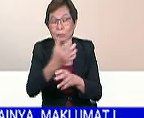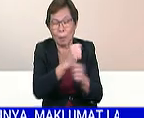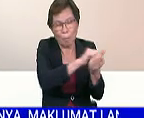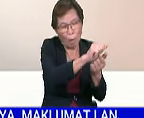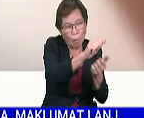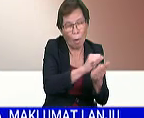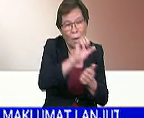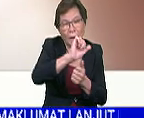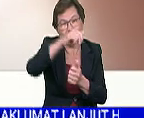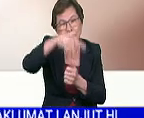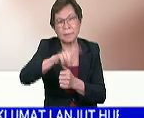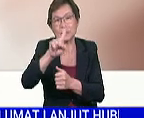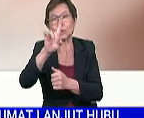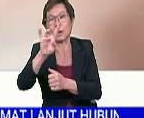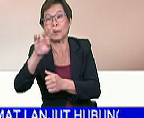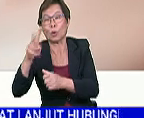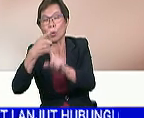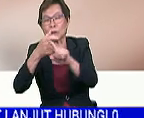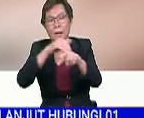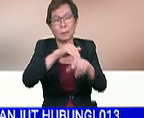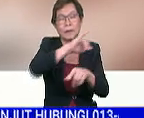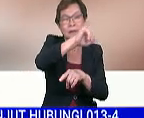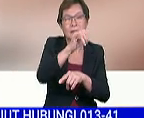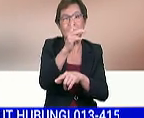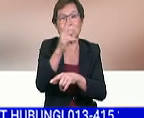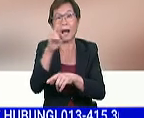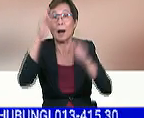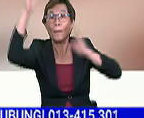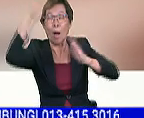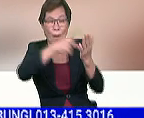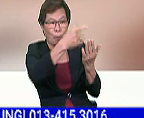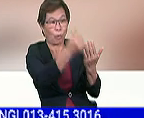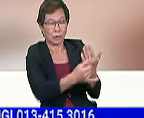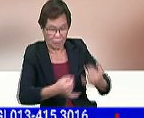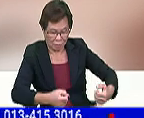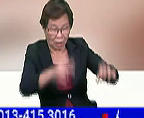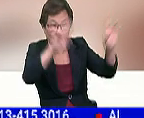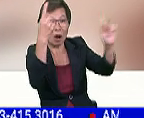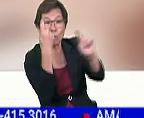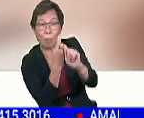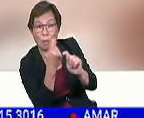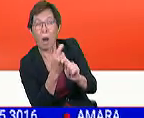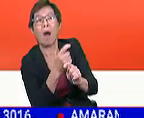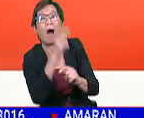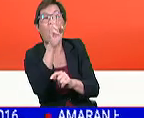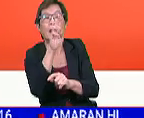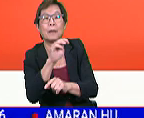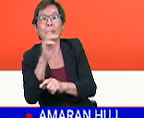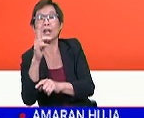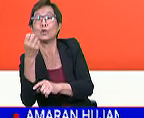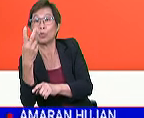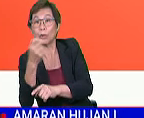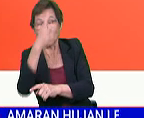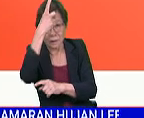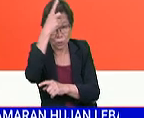pengecualian ap182 daripada jkr Malaysia projek itu adalah di bawah rancangan Malaysia ke-12 oleh itu